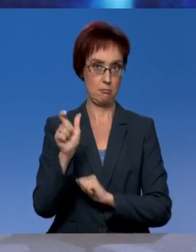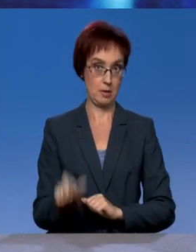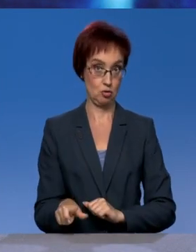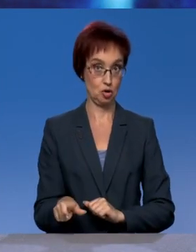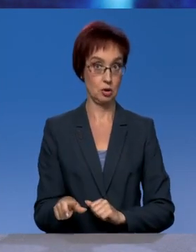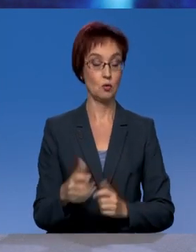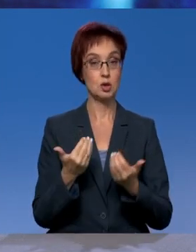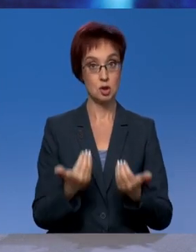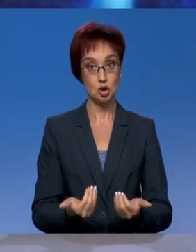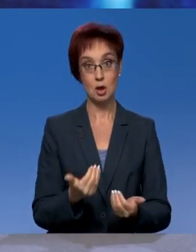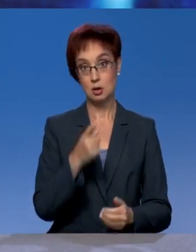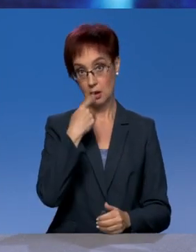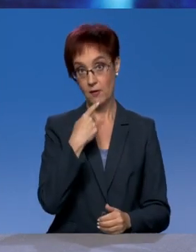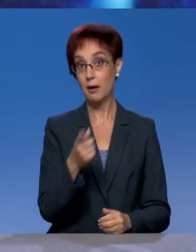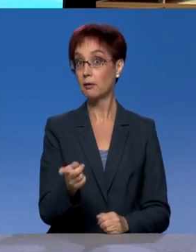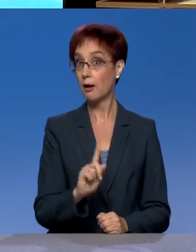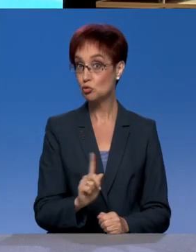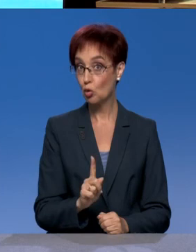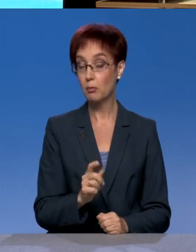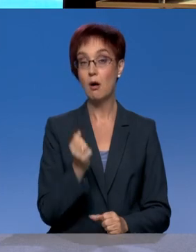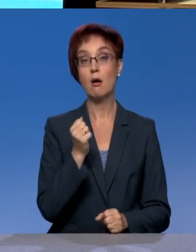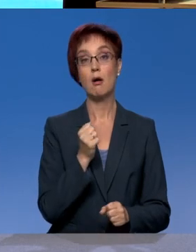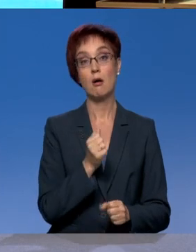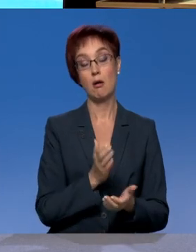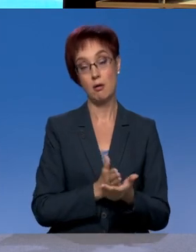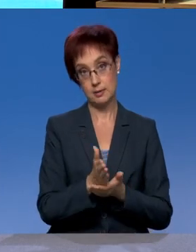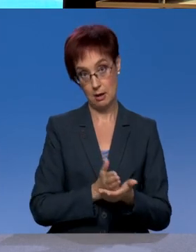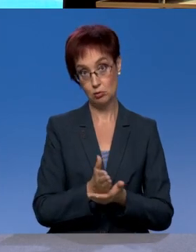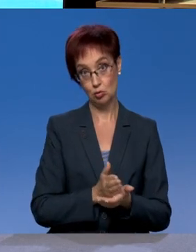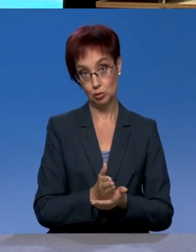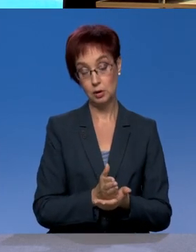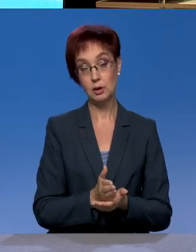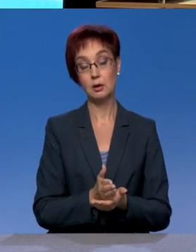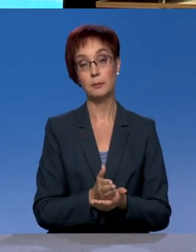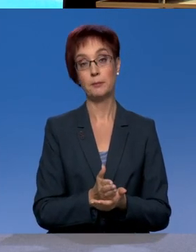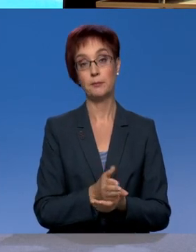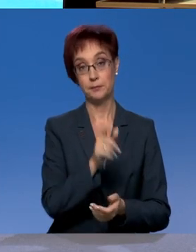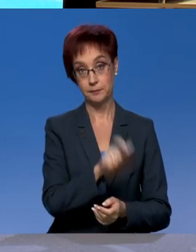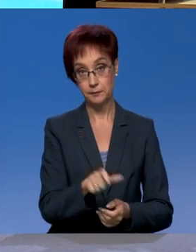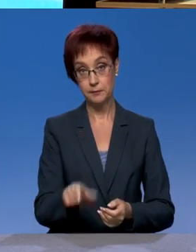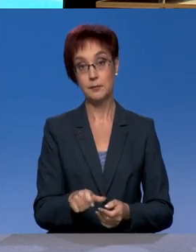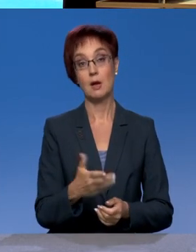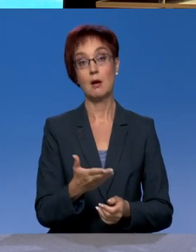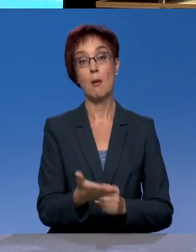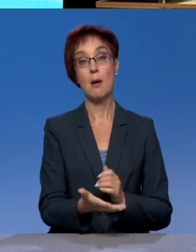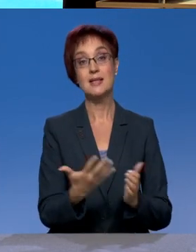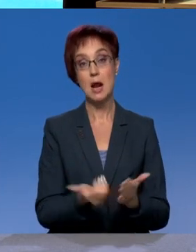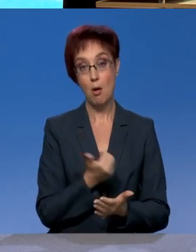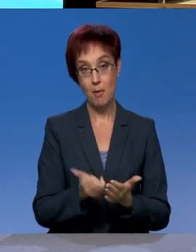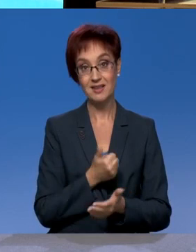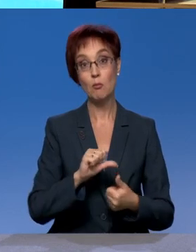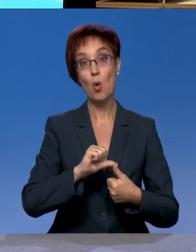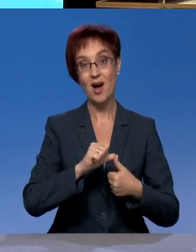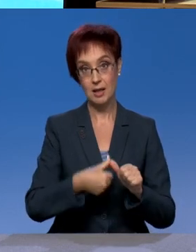что работники получают... по окладу. не считает, работодатель не считает